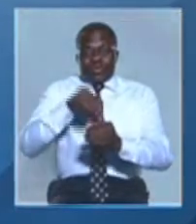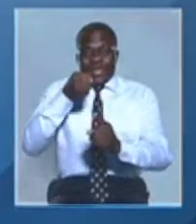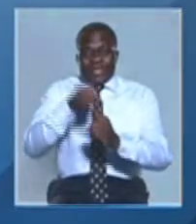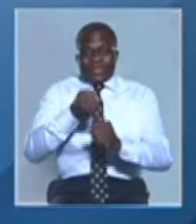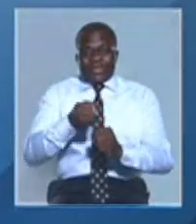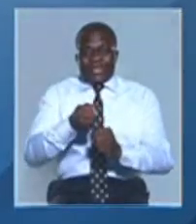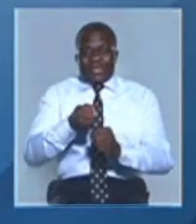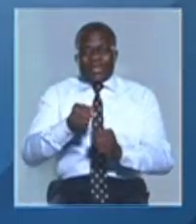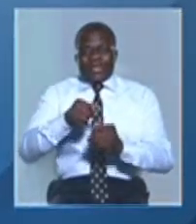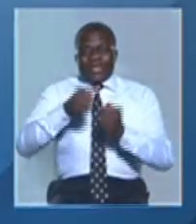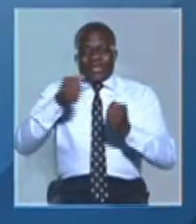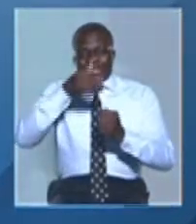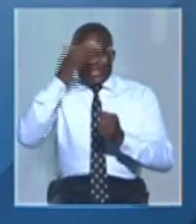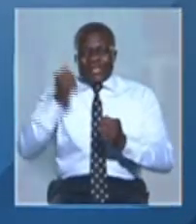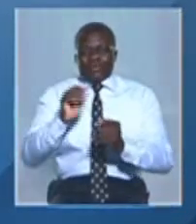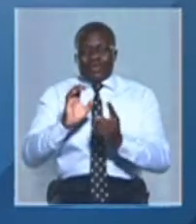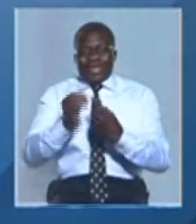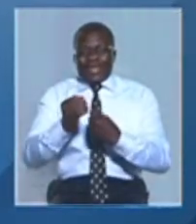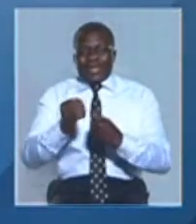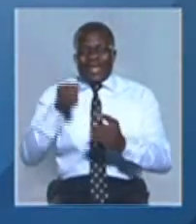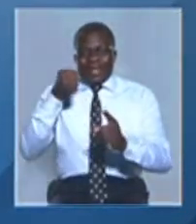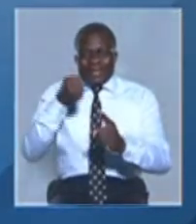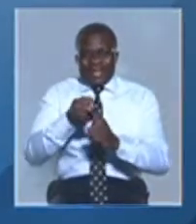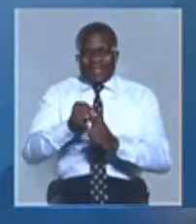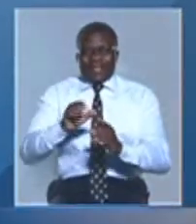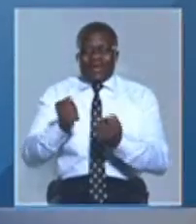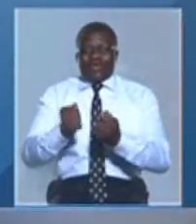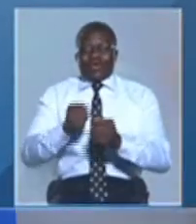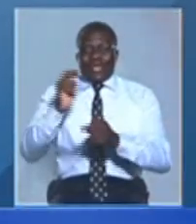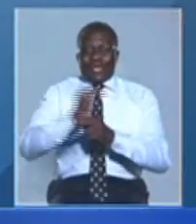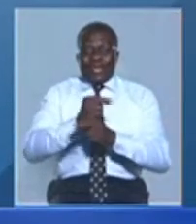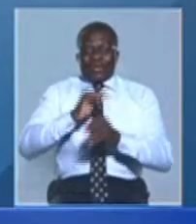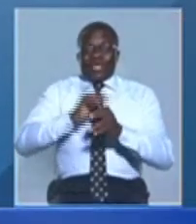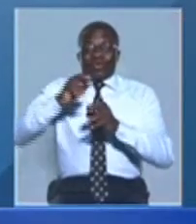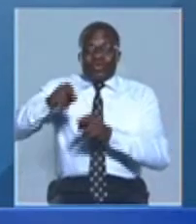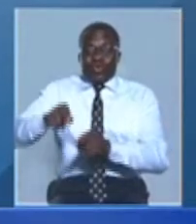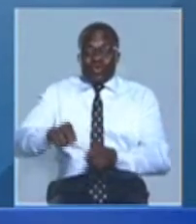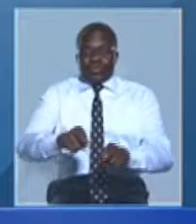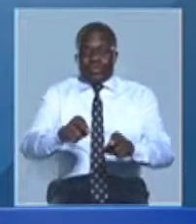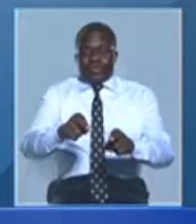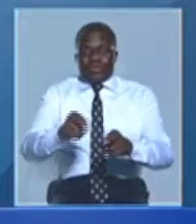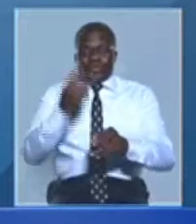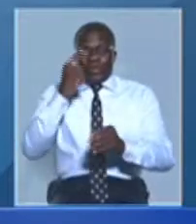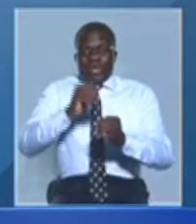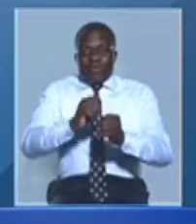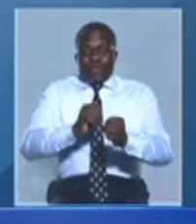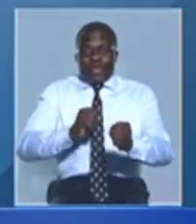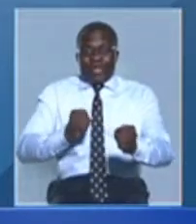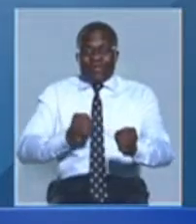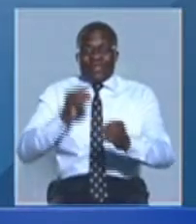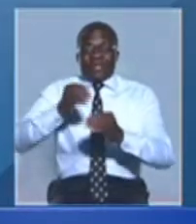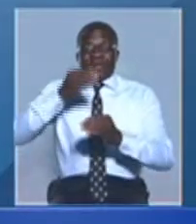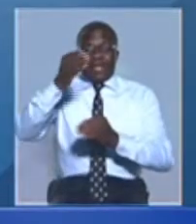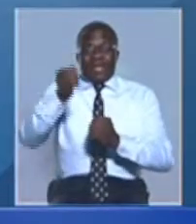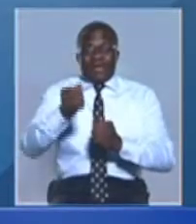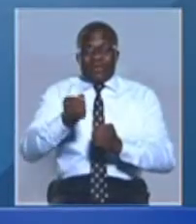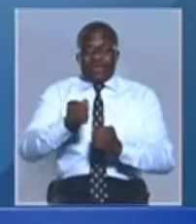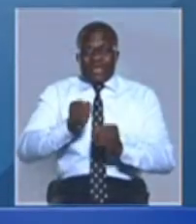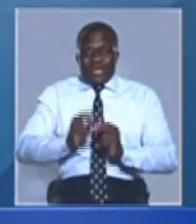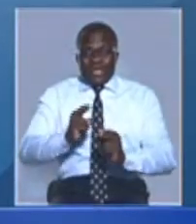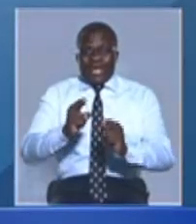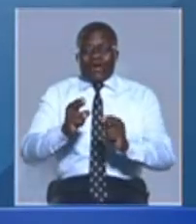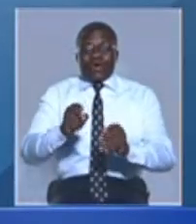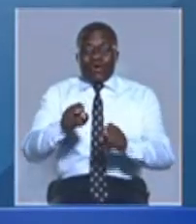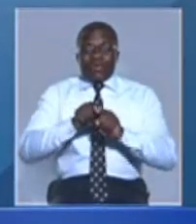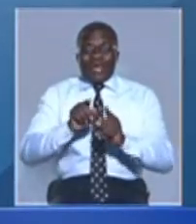sans omettre les cas d'accidents mortels de plus en plus récurrents sur nos routes, et pour éviter à l'avenir la résurgence de